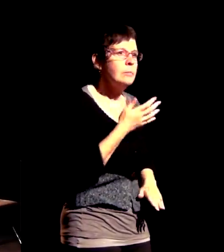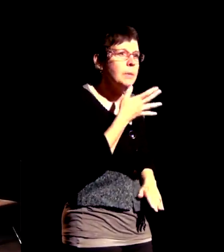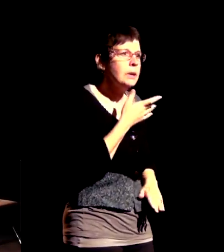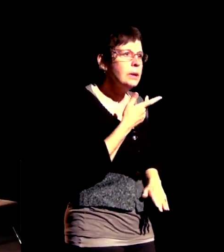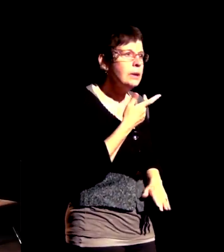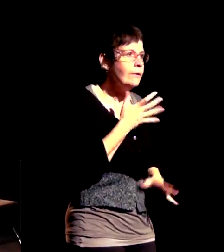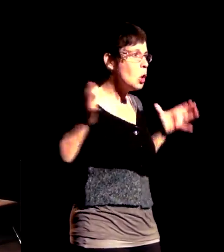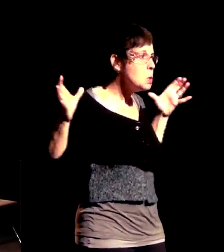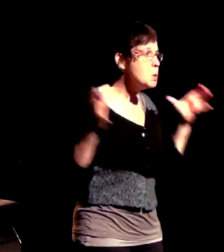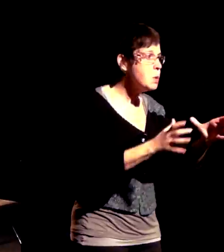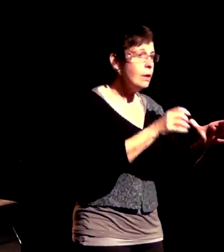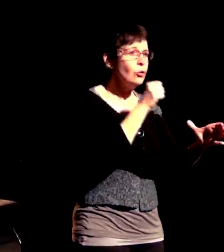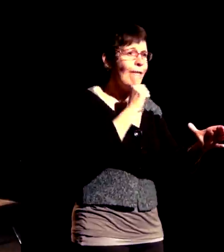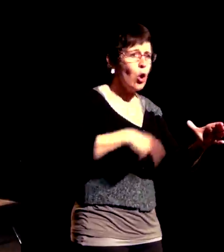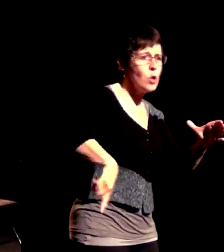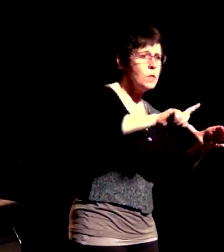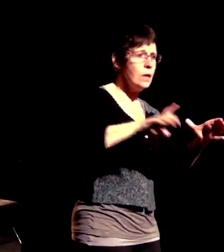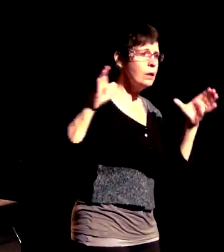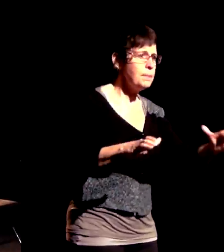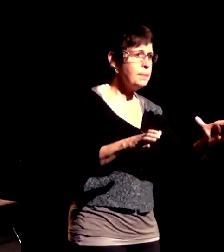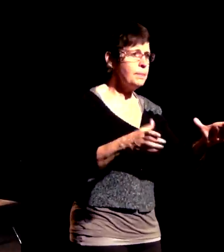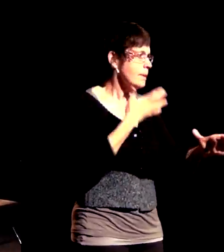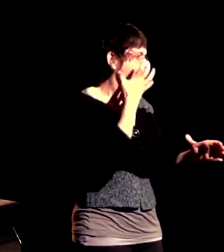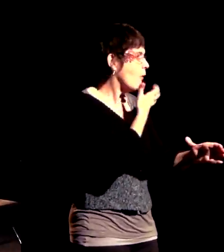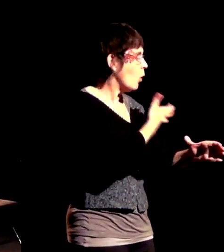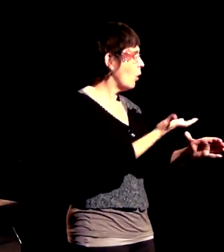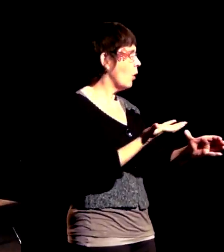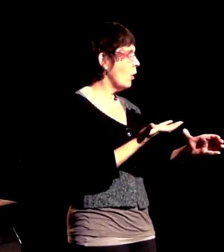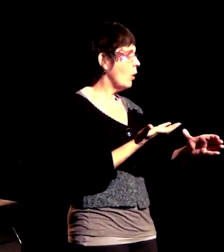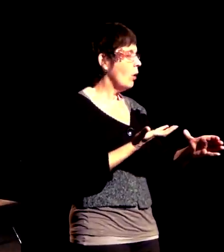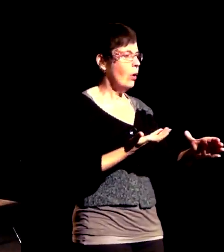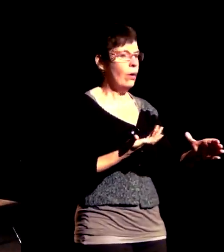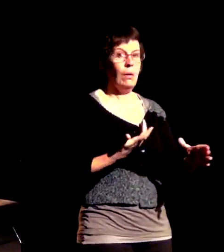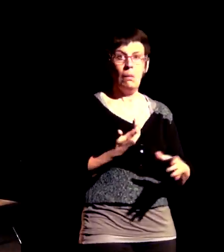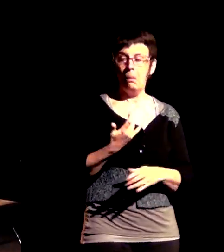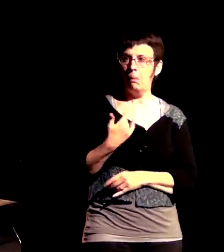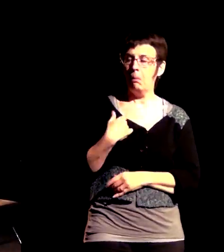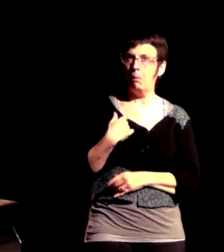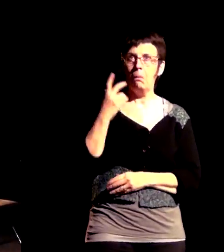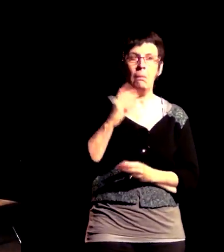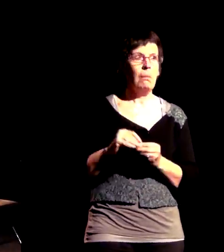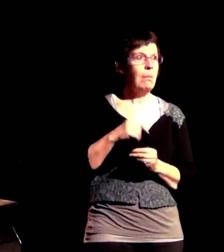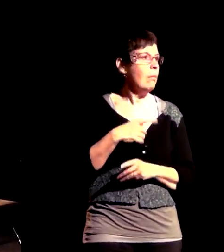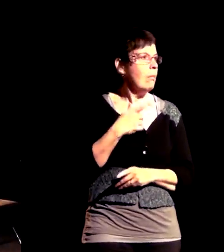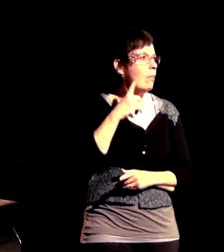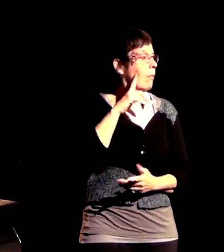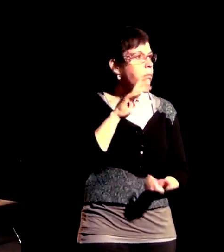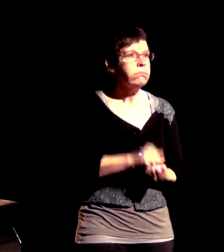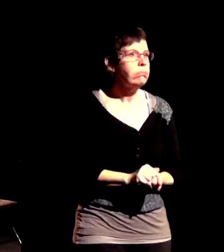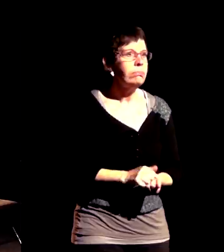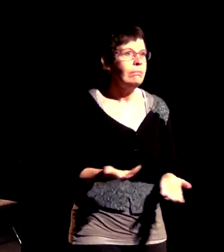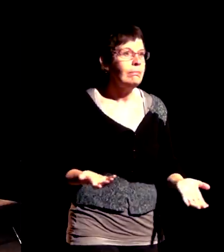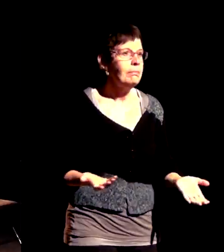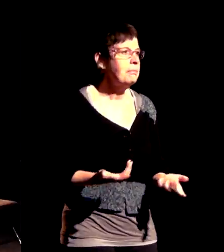tous les vieux dans un lieu comme ça, où ils vivent comme des... Mais c'est barbare. Et moi, je ne l'avais jamais vu, ça. Ce que j'avais vu, c'est... vous savez, on a eu des